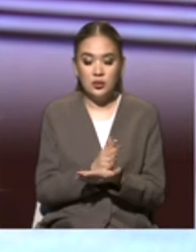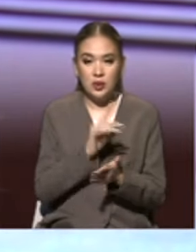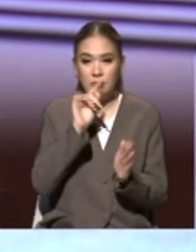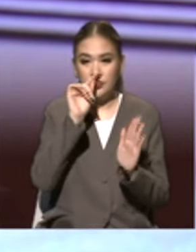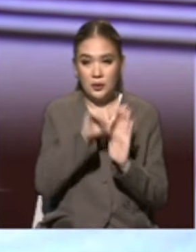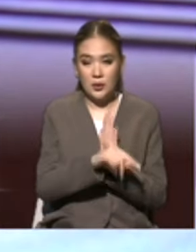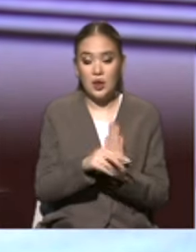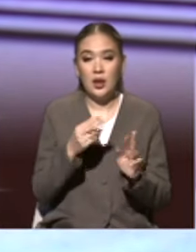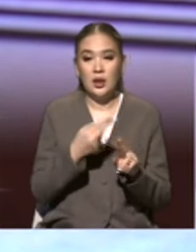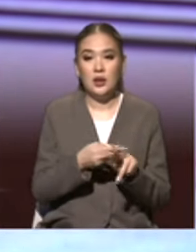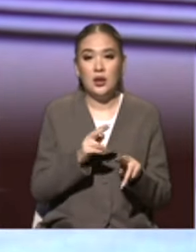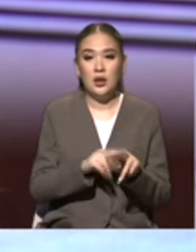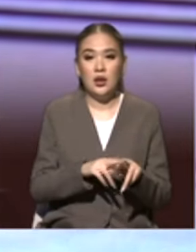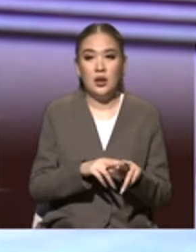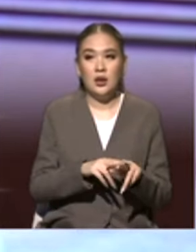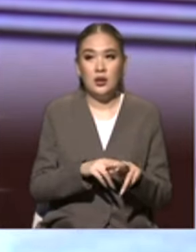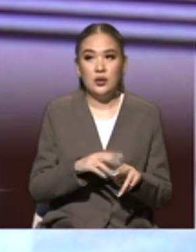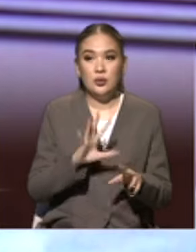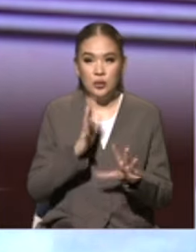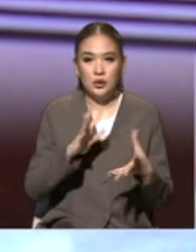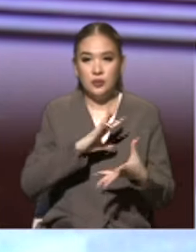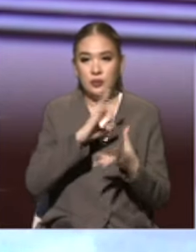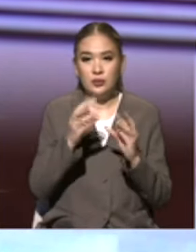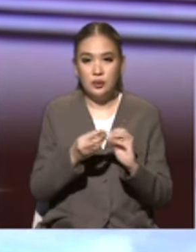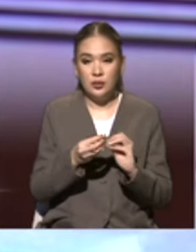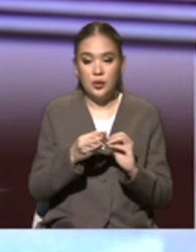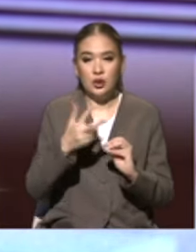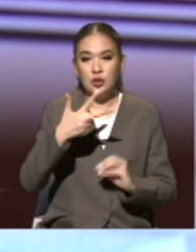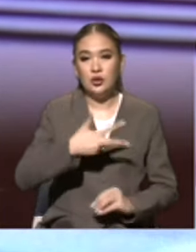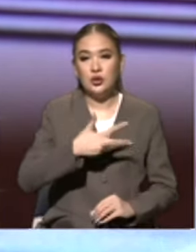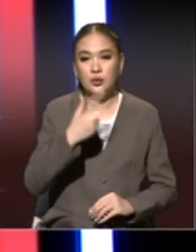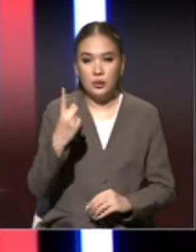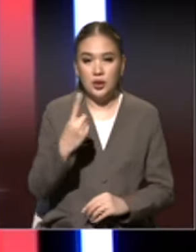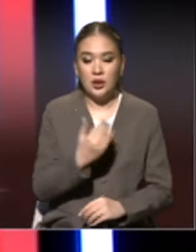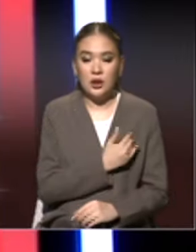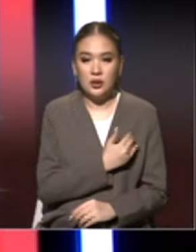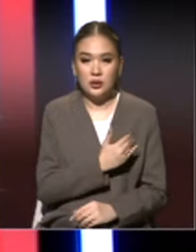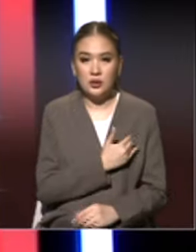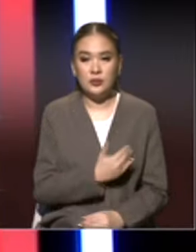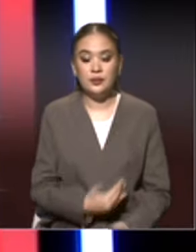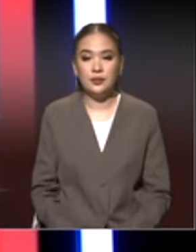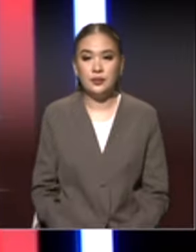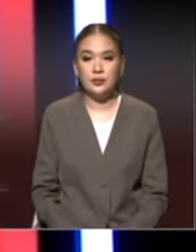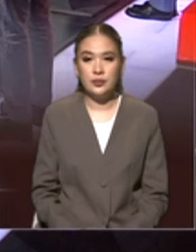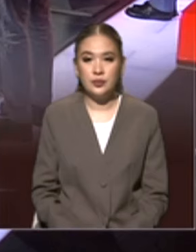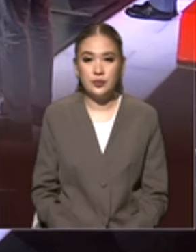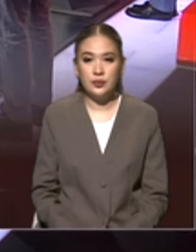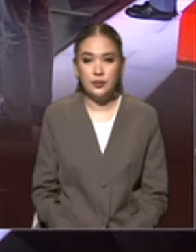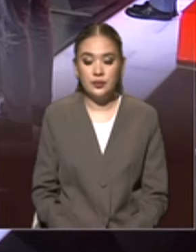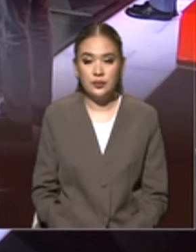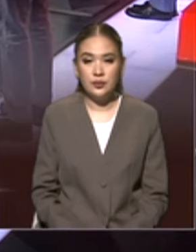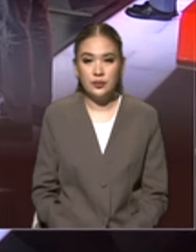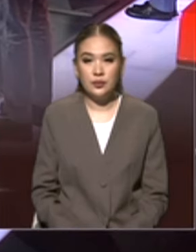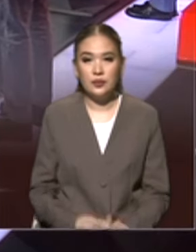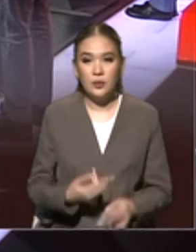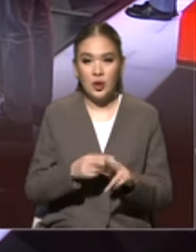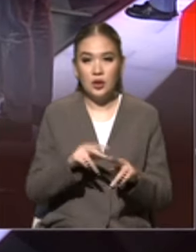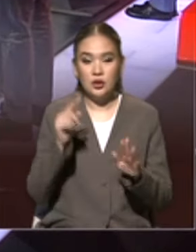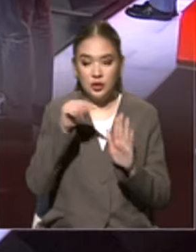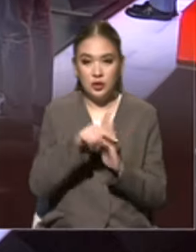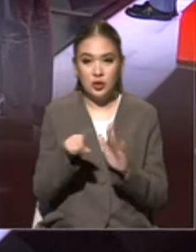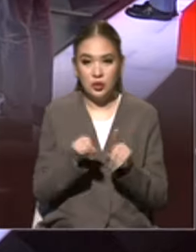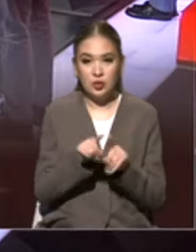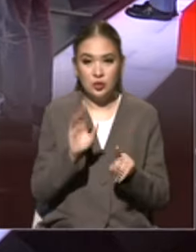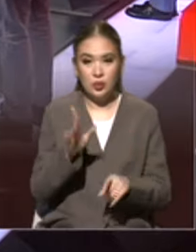бұл үш порталды бір порталға біріктіру бойынша жұмыс жалғасатын болады. Сонда мемлекеттік сатып алу порталы да сол жерде бола ма? Иә. Бұл өнім берушілер үшін